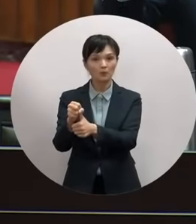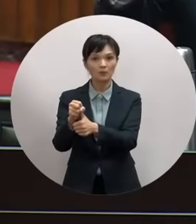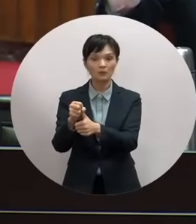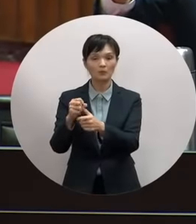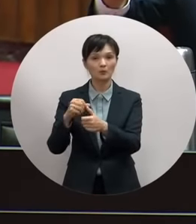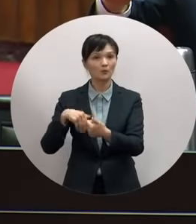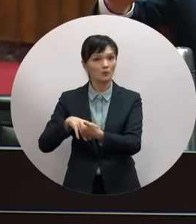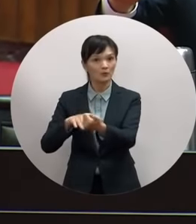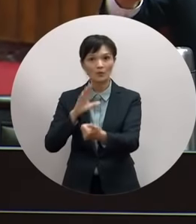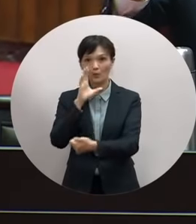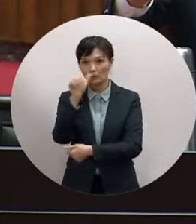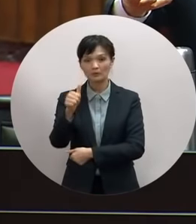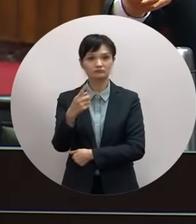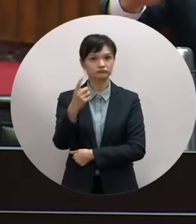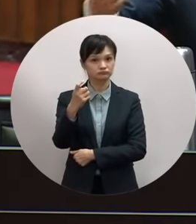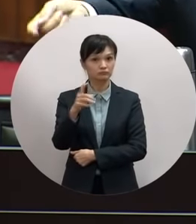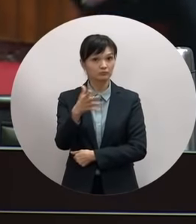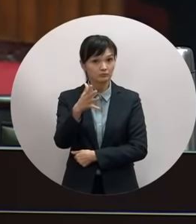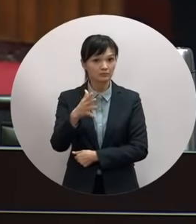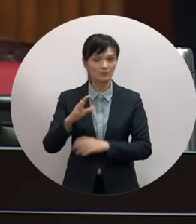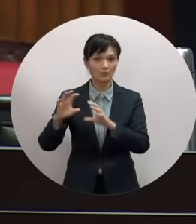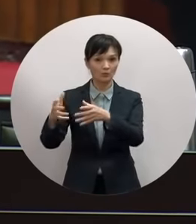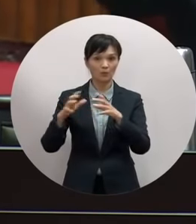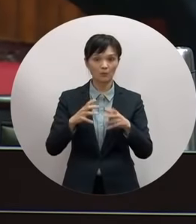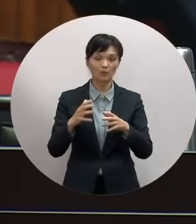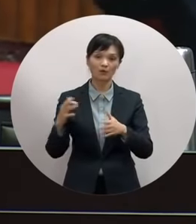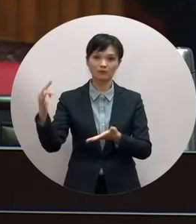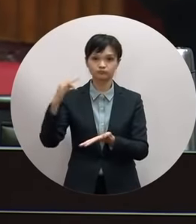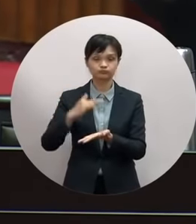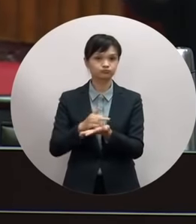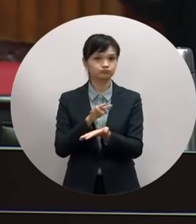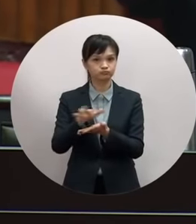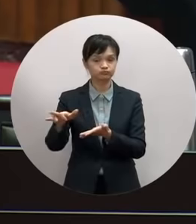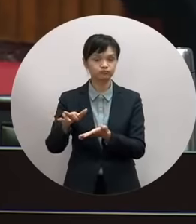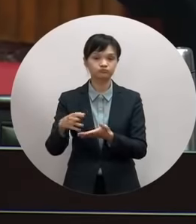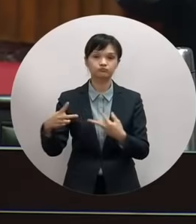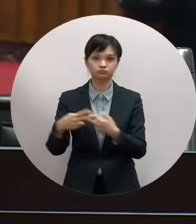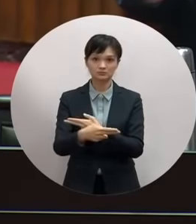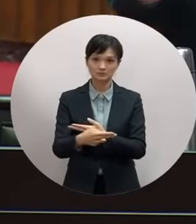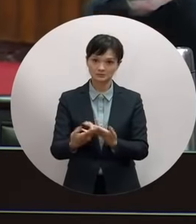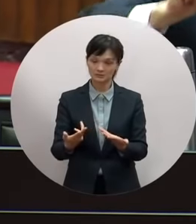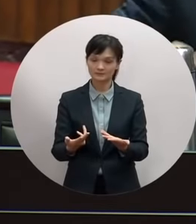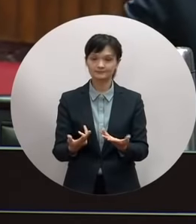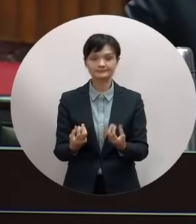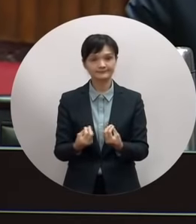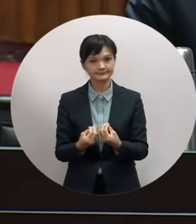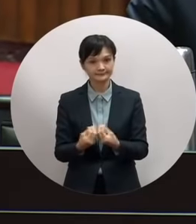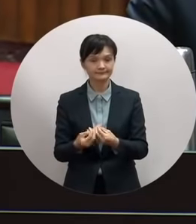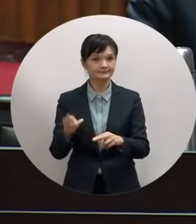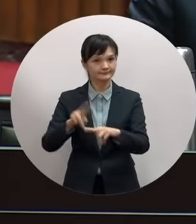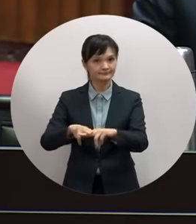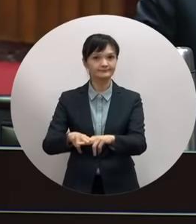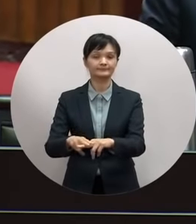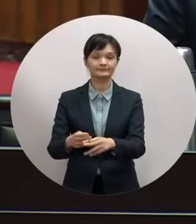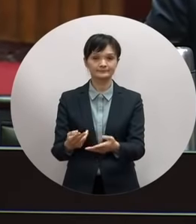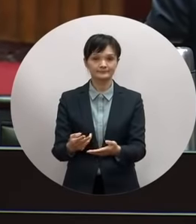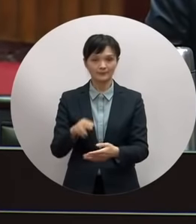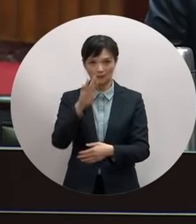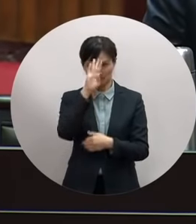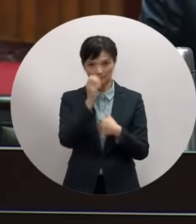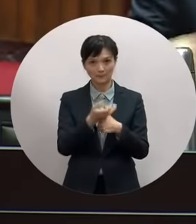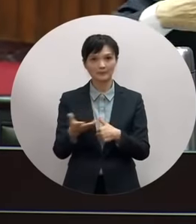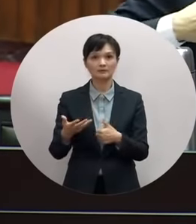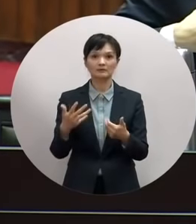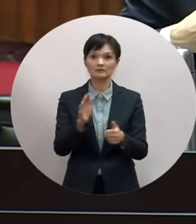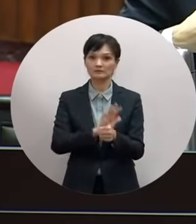国啊，机场关闭，飞机不飞，也送不回去，所以也有饱和的现象等等。所以这